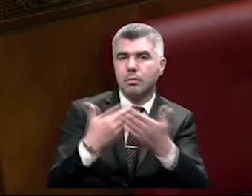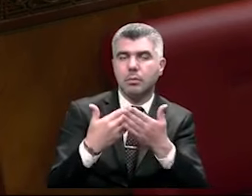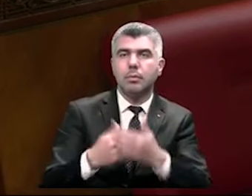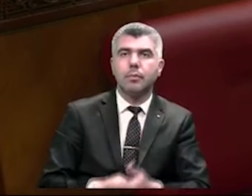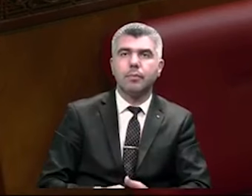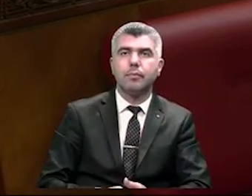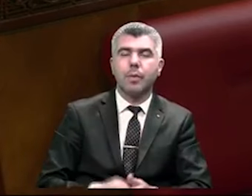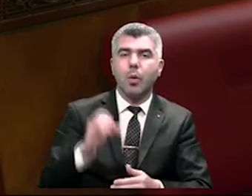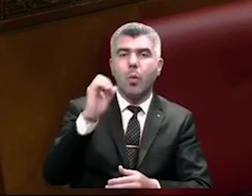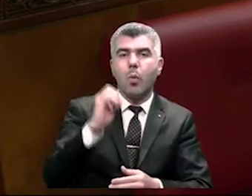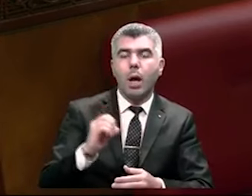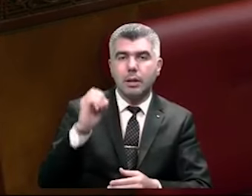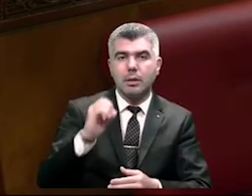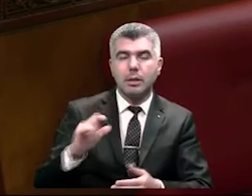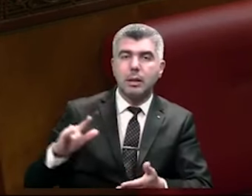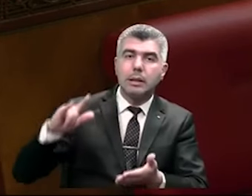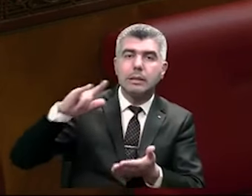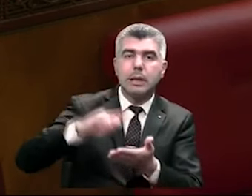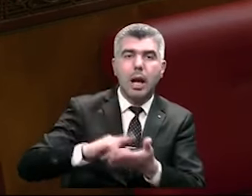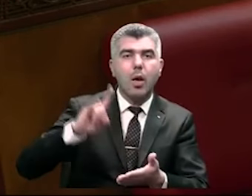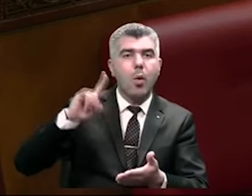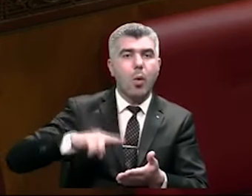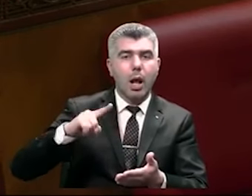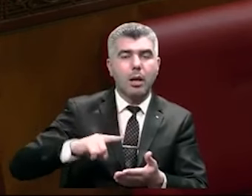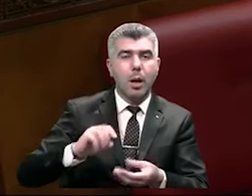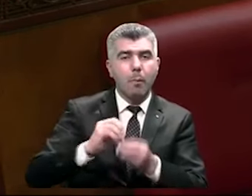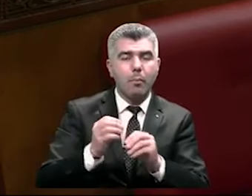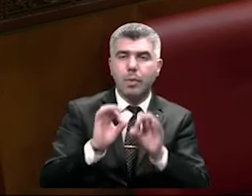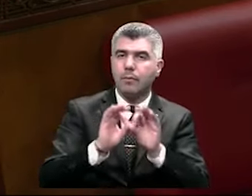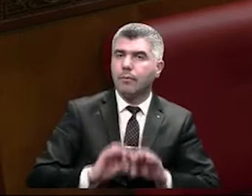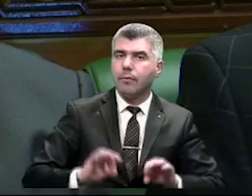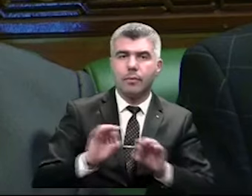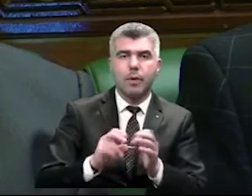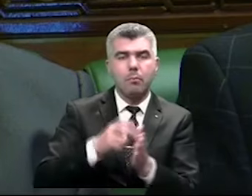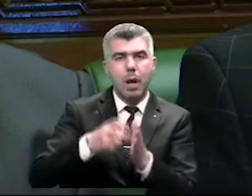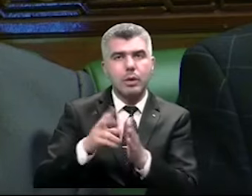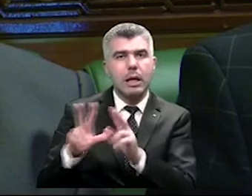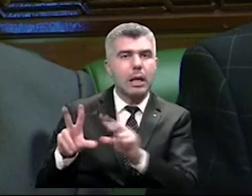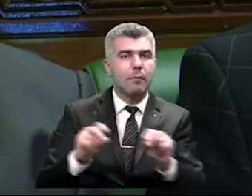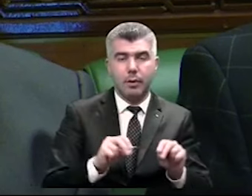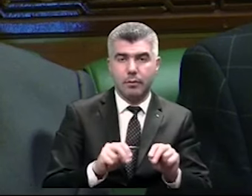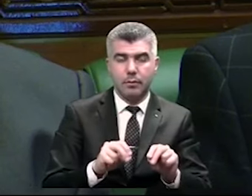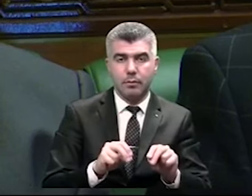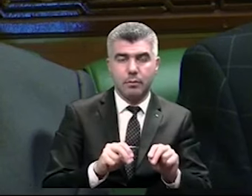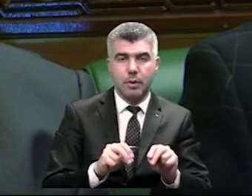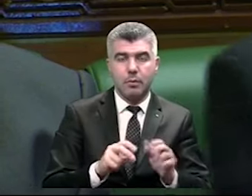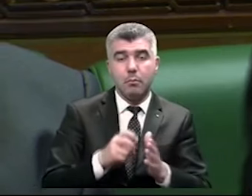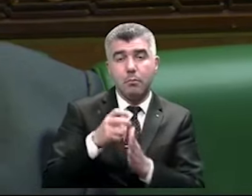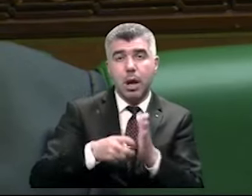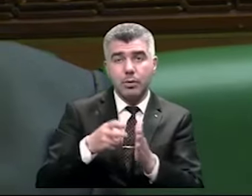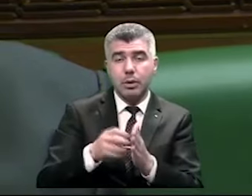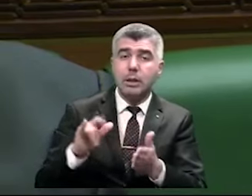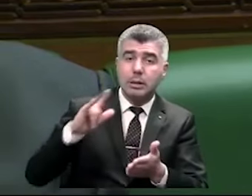اذا كنت ف وورزازات وكانت عندي الطياره كل نهار ما عندي مشكل كانت الطياره ولا القطار فحال فحال والقطار يمكن